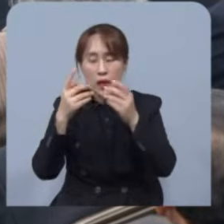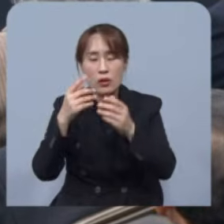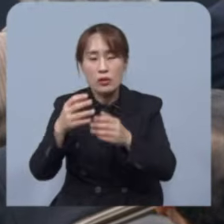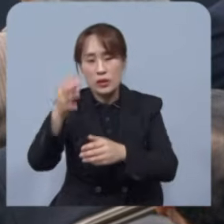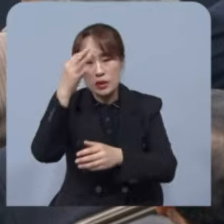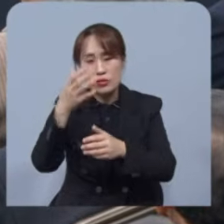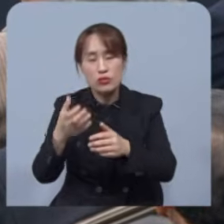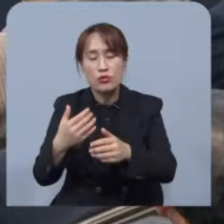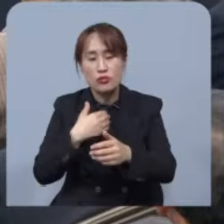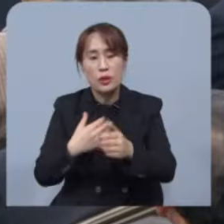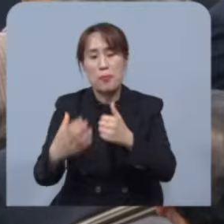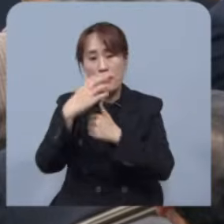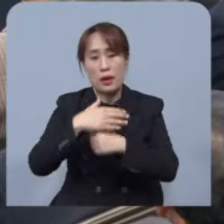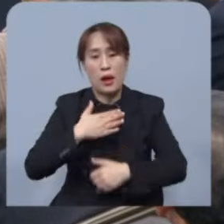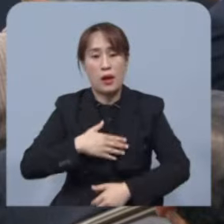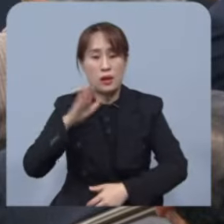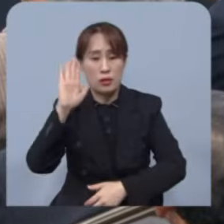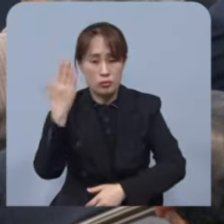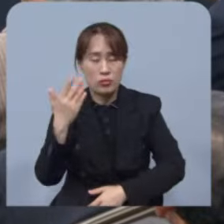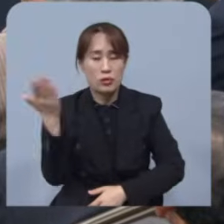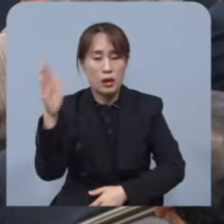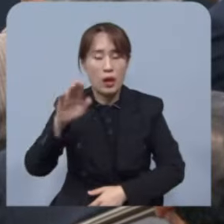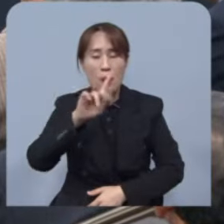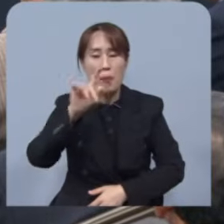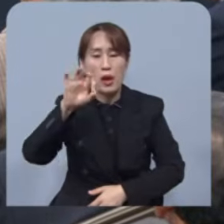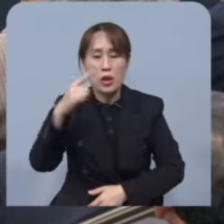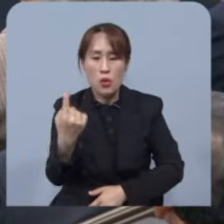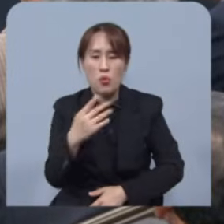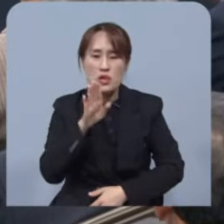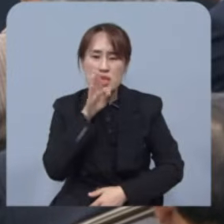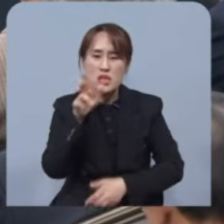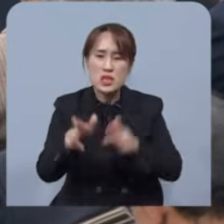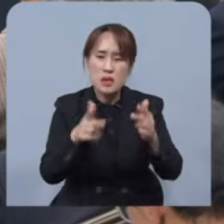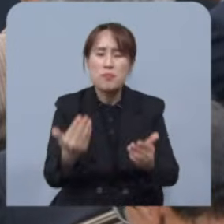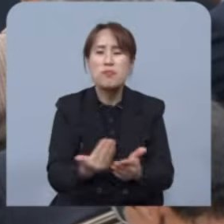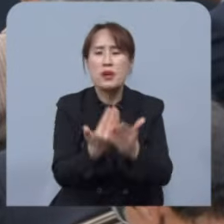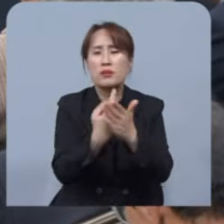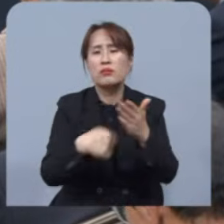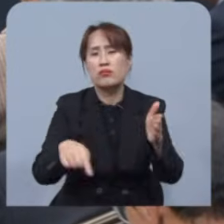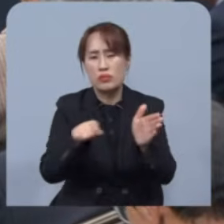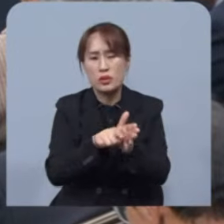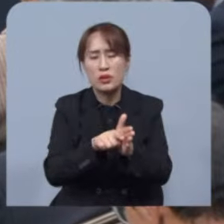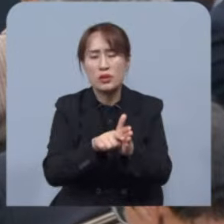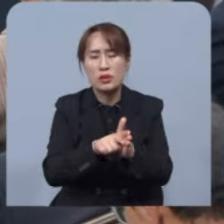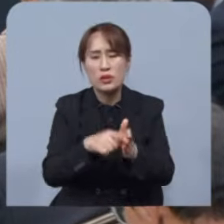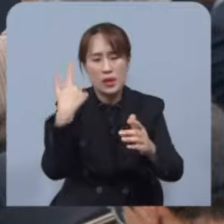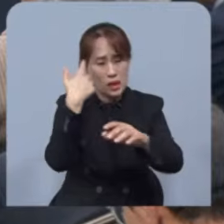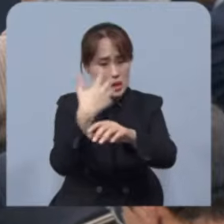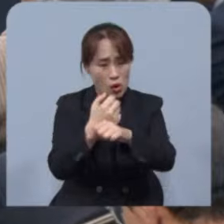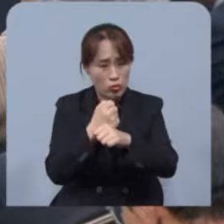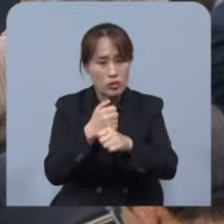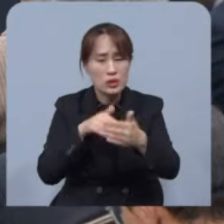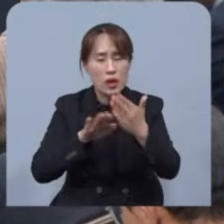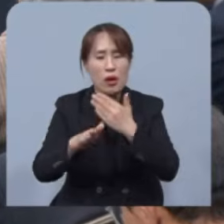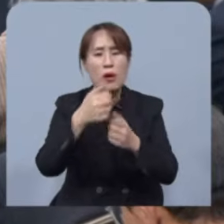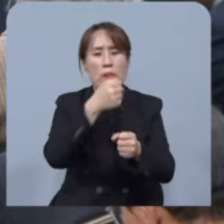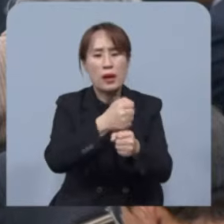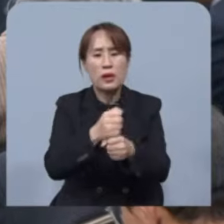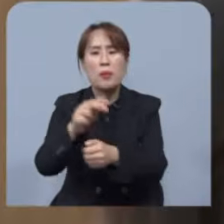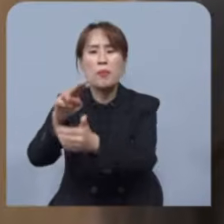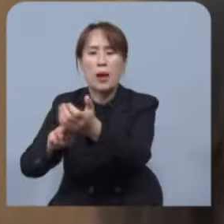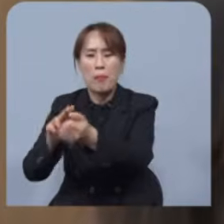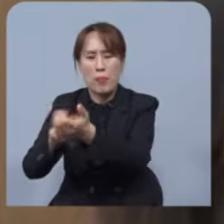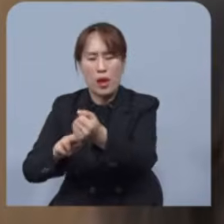모습을 많이 떠올리게 됩니다. 하지만 우리나라에서 바이오를 진짜 산업으로 성장시키려면 개발 이후에 생산하고